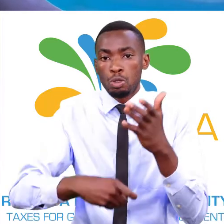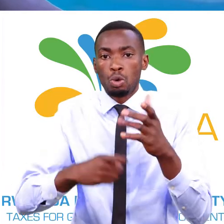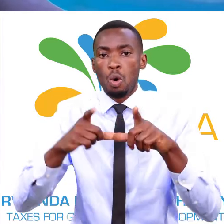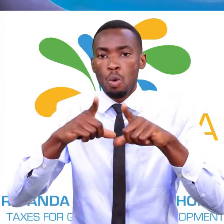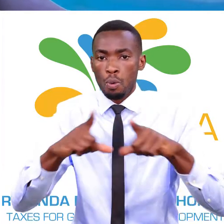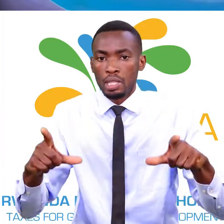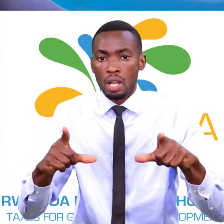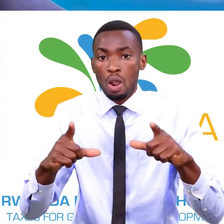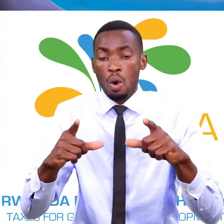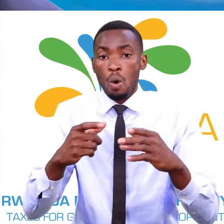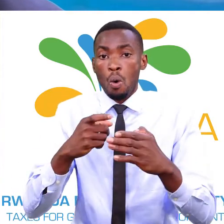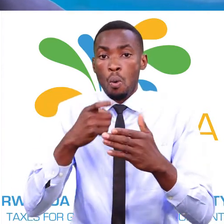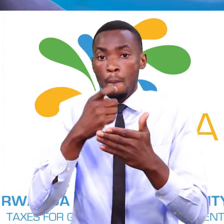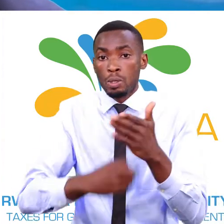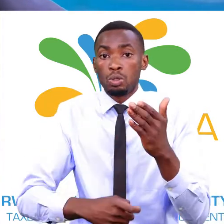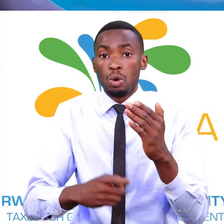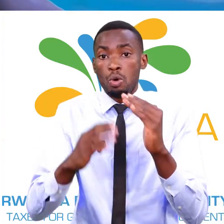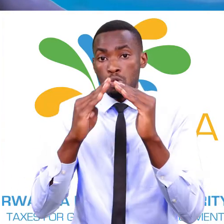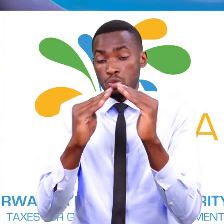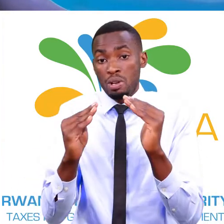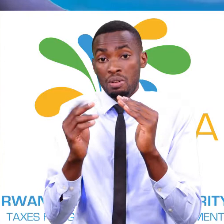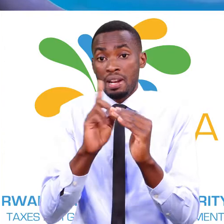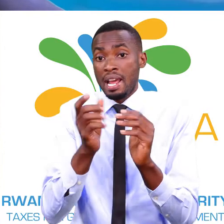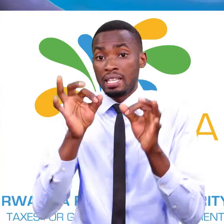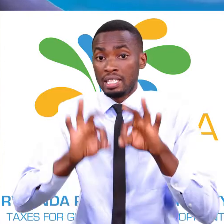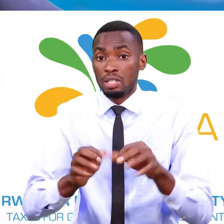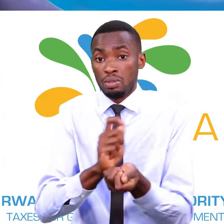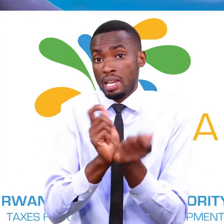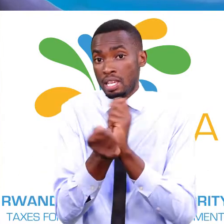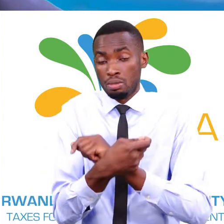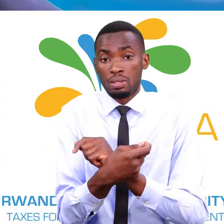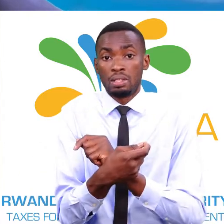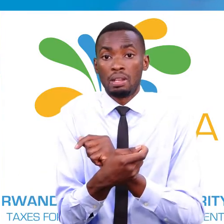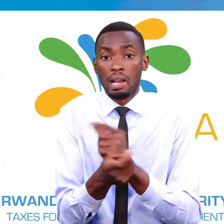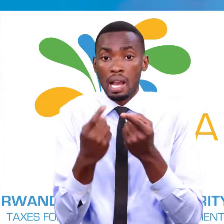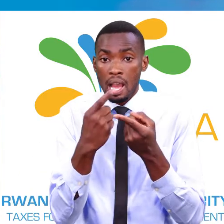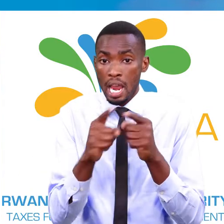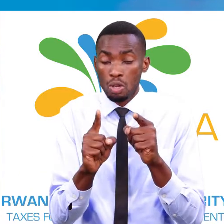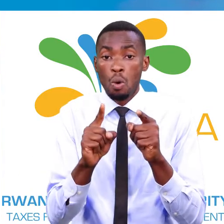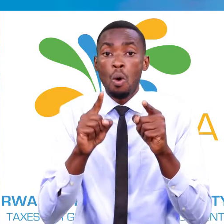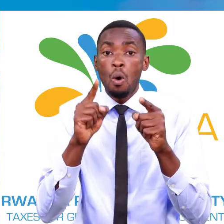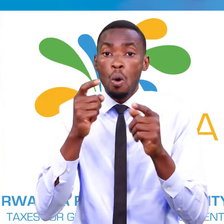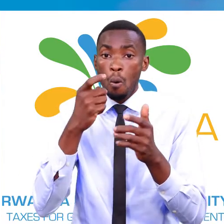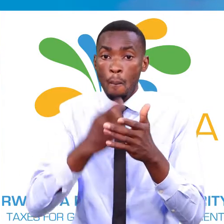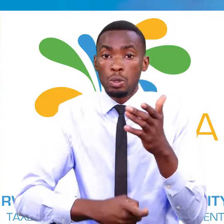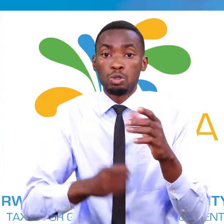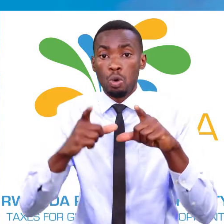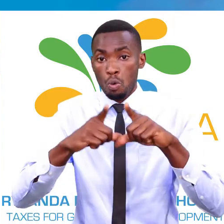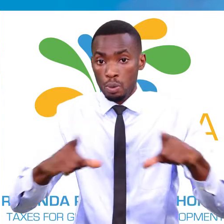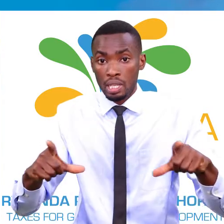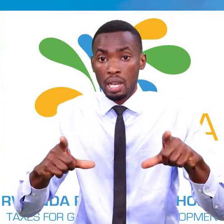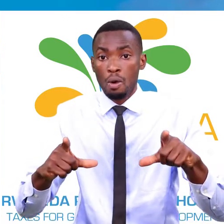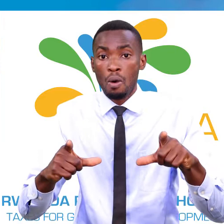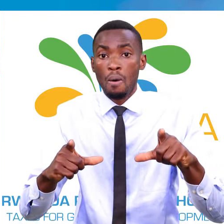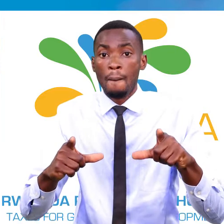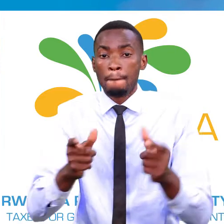butaka aho umusoro ku nyubako ntacyahindutse twakomeje kuri iki kitege nk'uko byari bimeze nk'uko itangazo rya kwa minisitiri w'imari